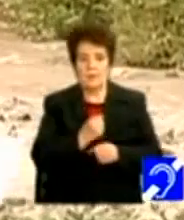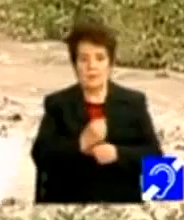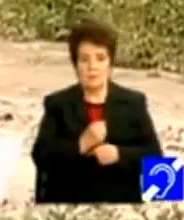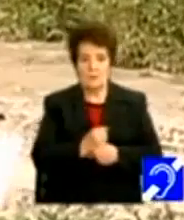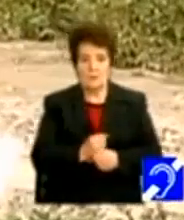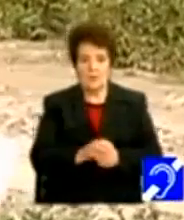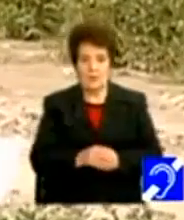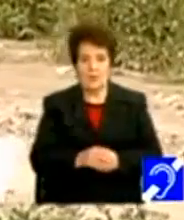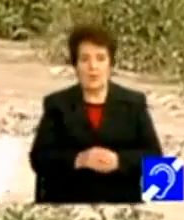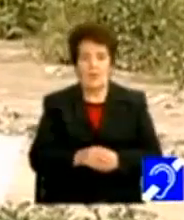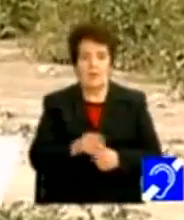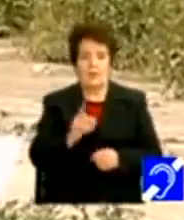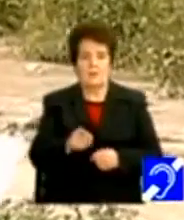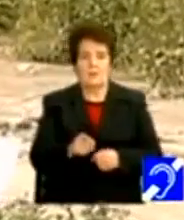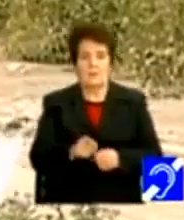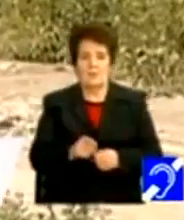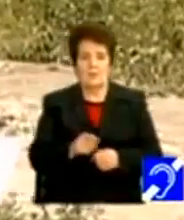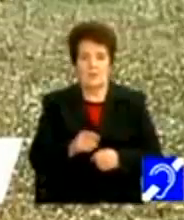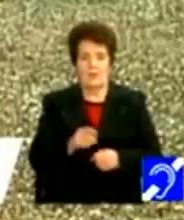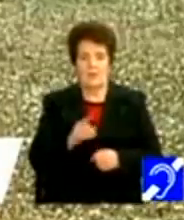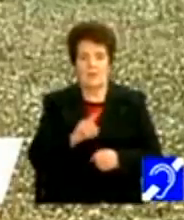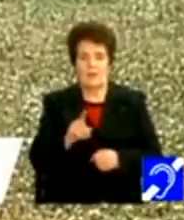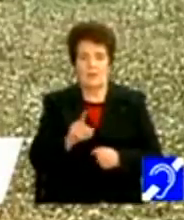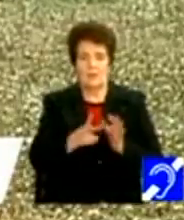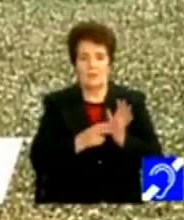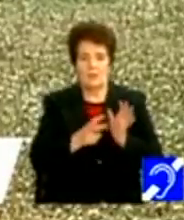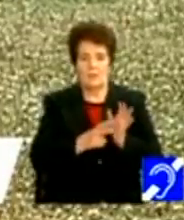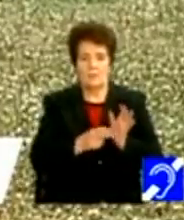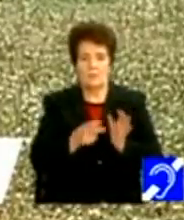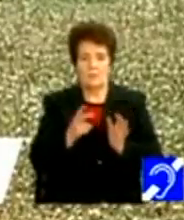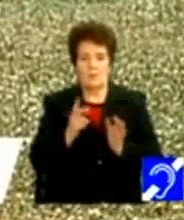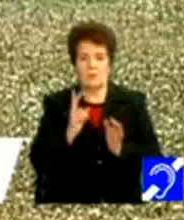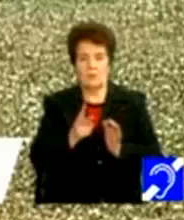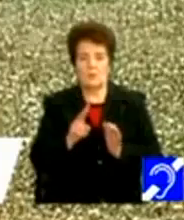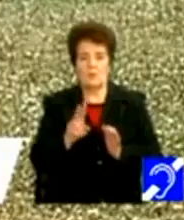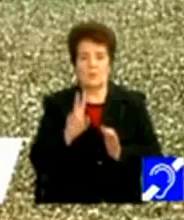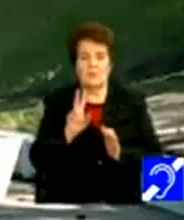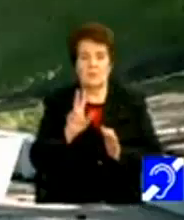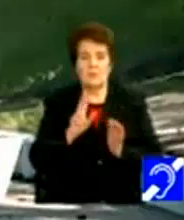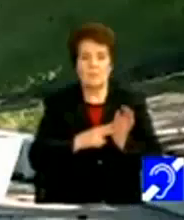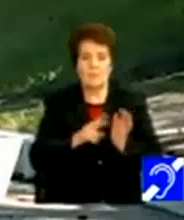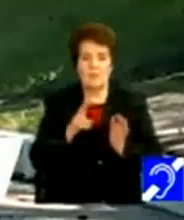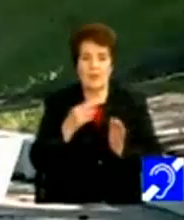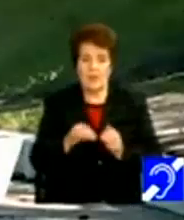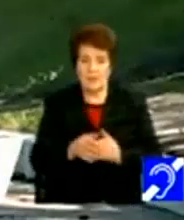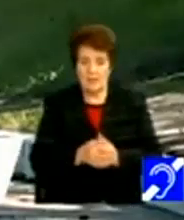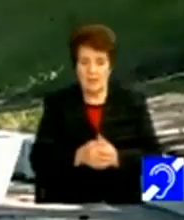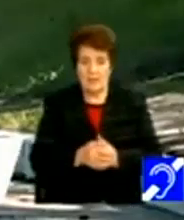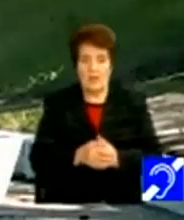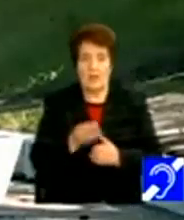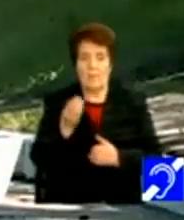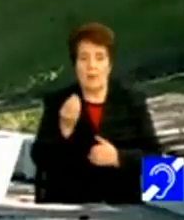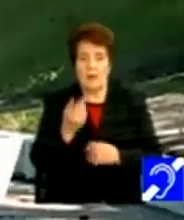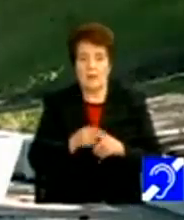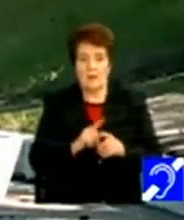un salariu, așa că banii săi din buzunar numără lunar 726 de lei. Pensia pentru gradul de invaliditate. Bani